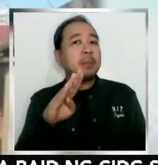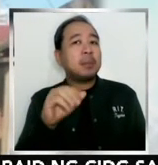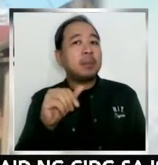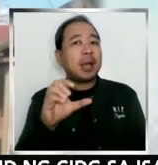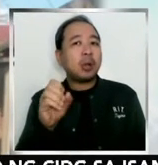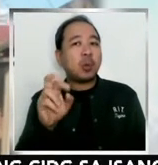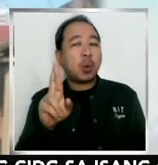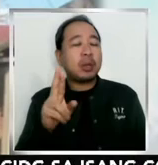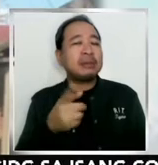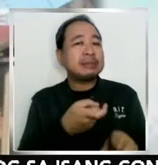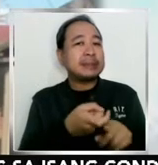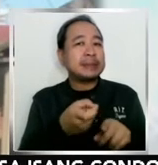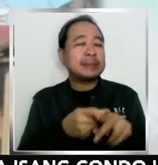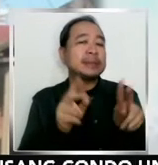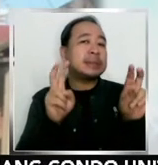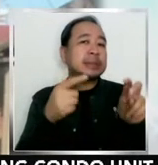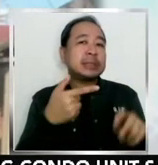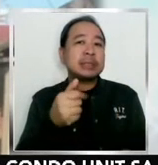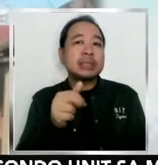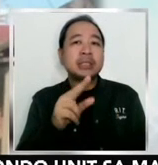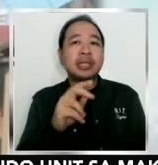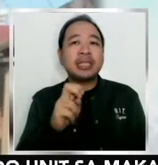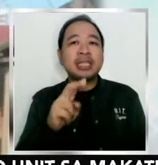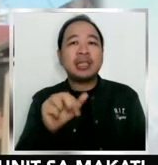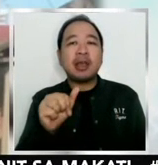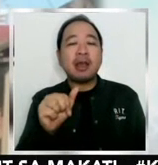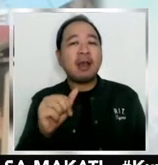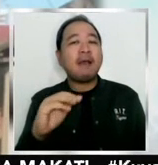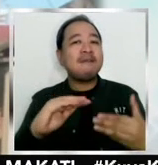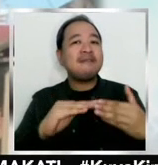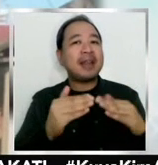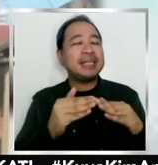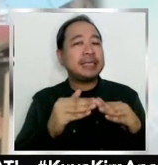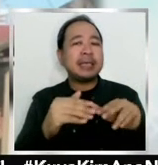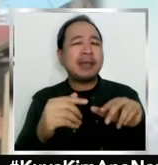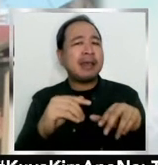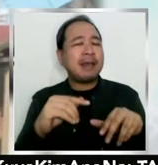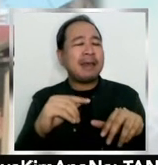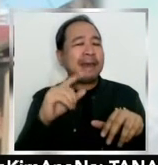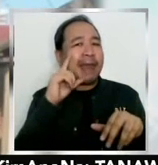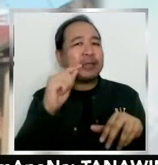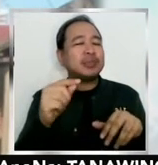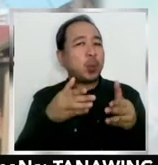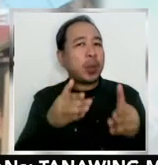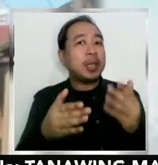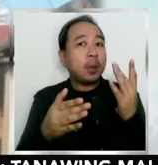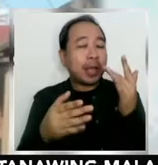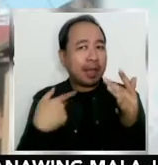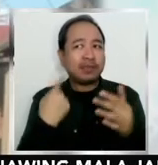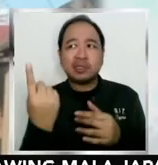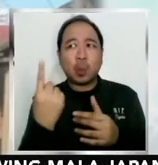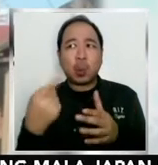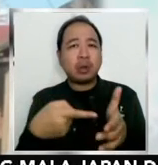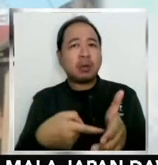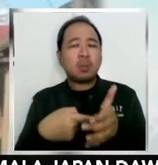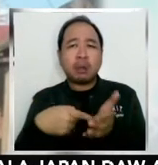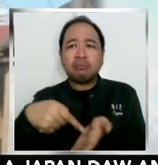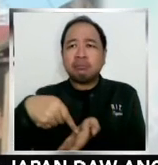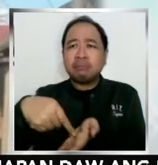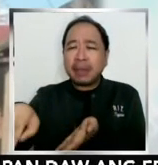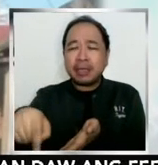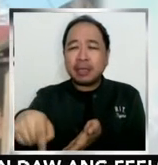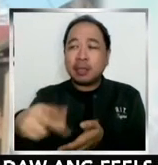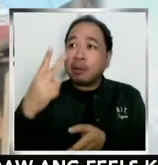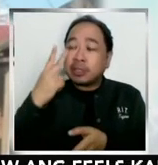tinawag na Gardenia Valley Expressway dahil may naniningil daw ng toll para makadaan. Nakita ko may ganun na, may toll gate na silang